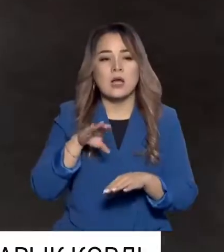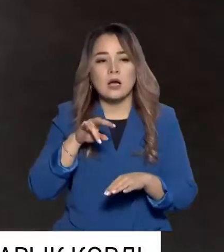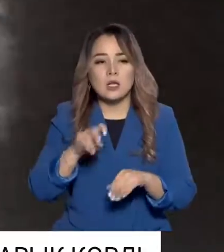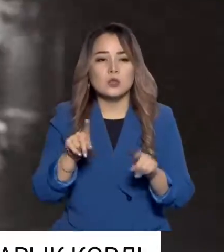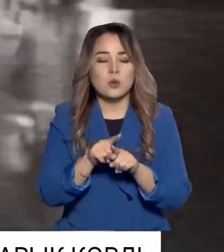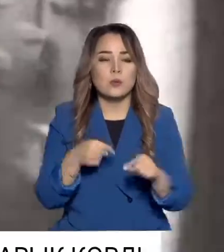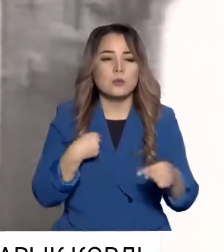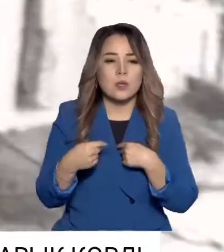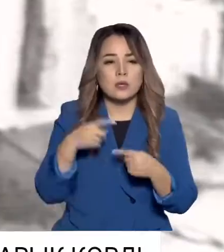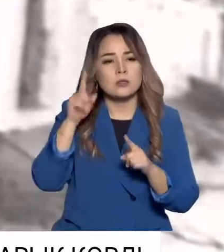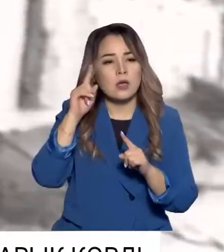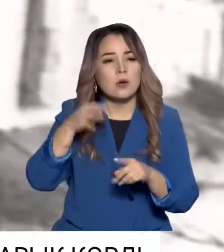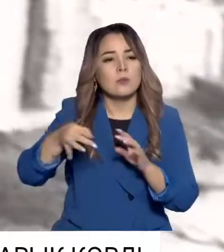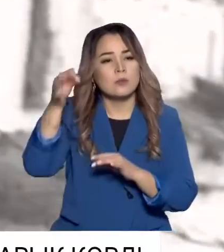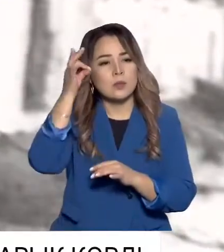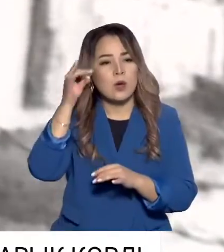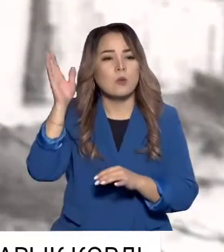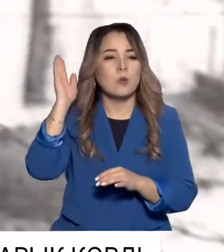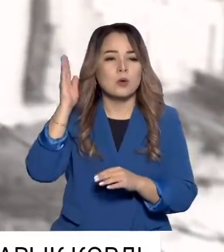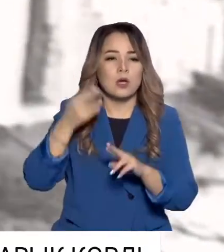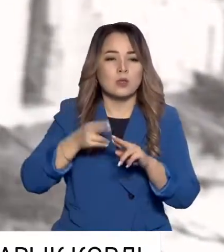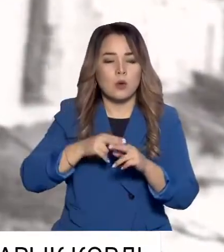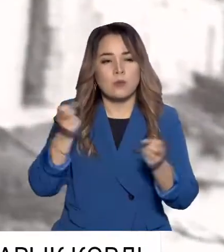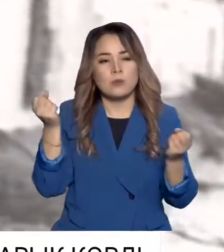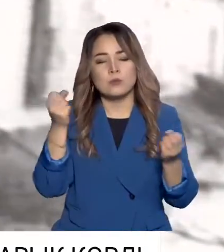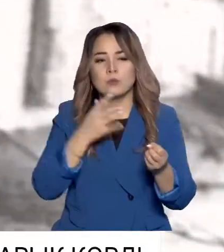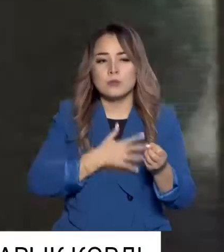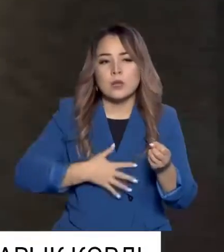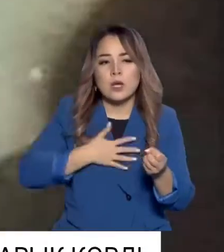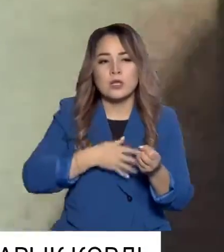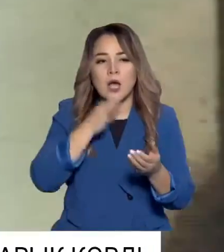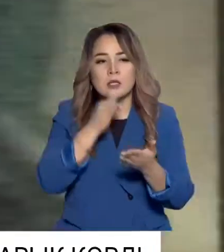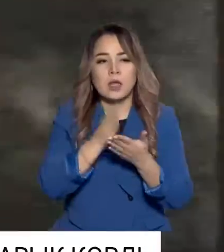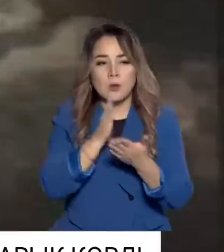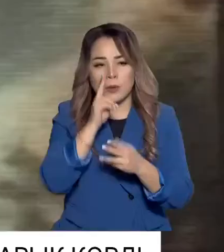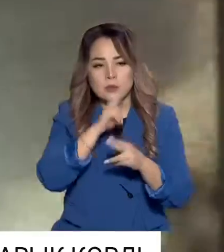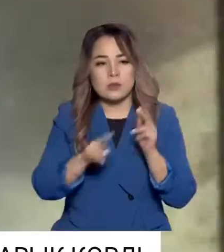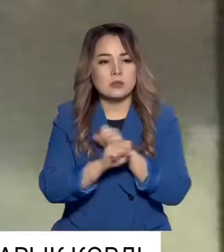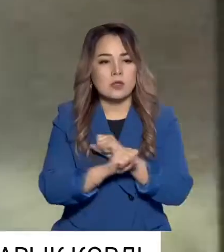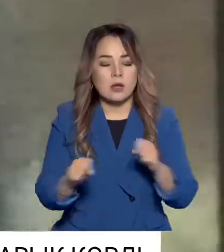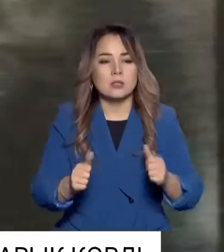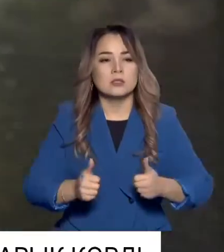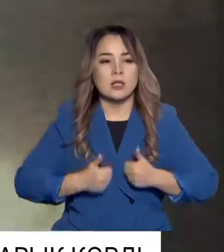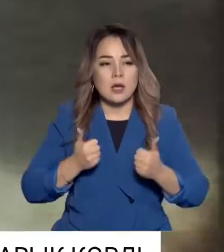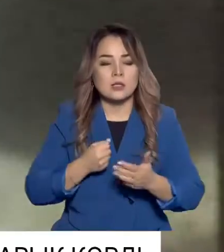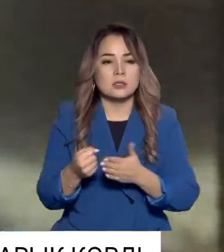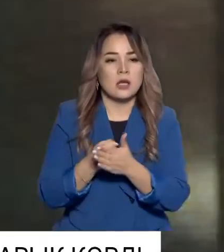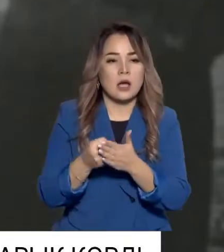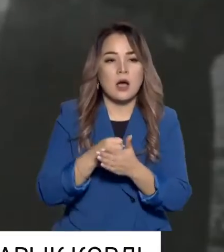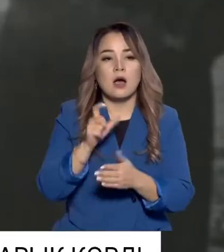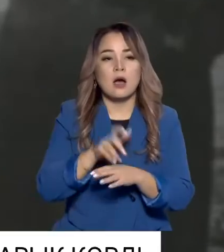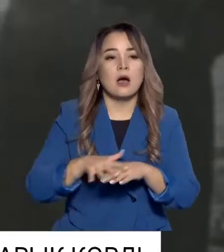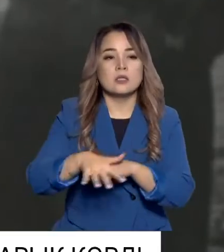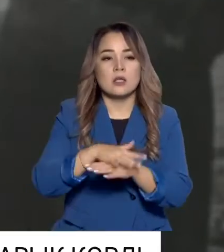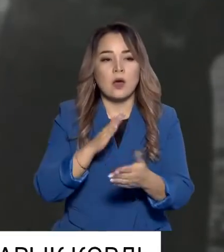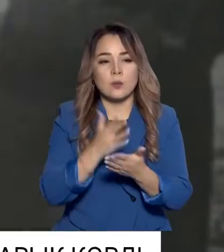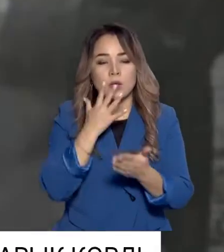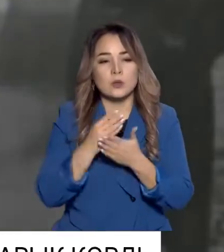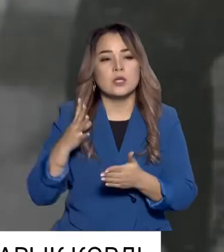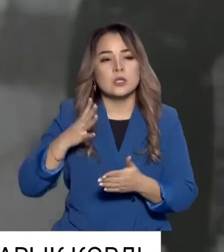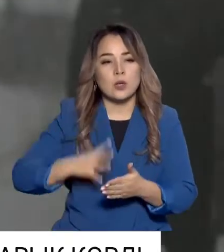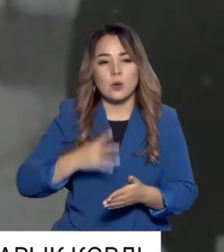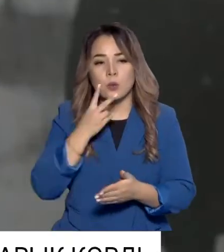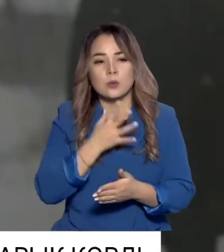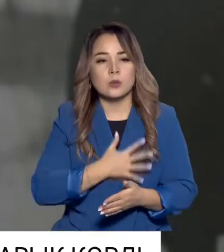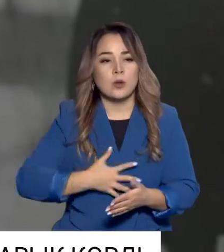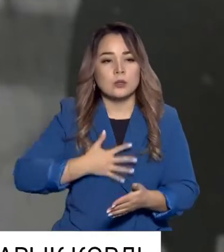кетті. Осындай болашағы бұлдыр болған күннің өзінде сағын сындырмай, қиындық атаулыға қасқая қарсы тұрған халқым неткен төзімді деп